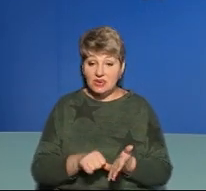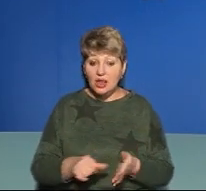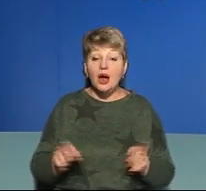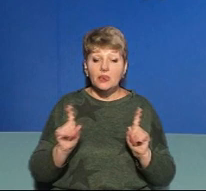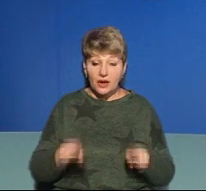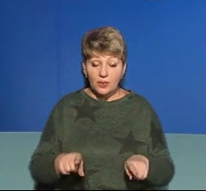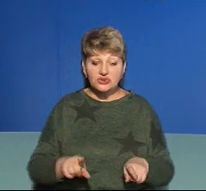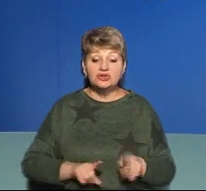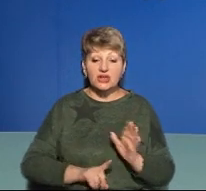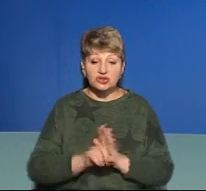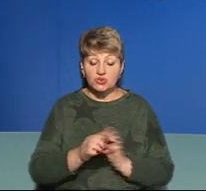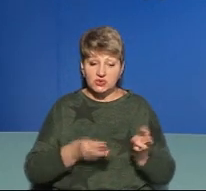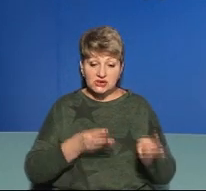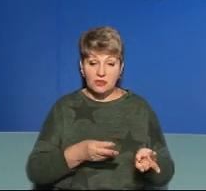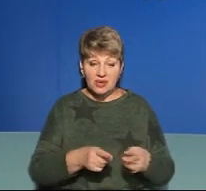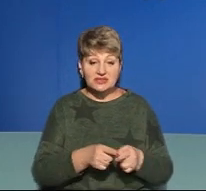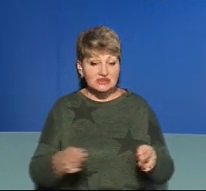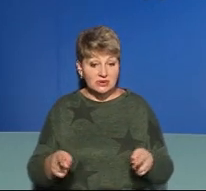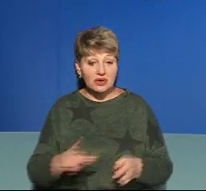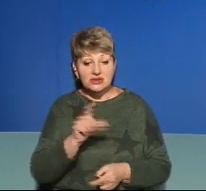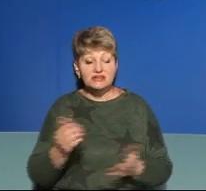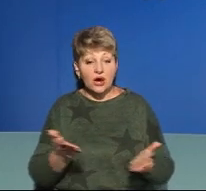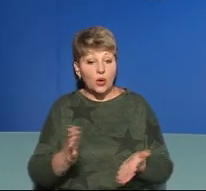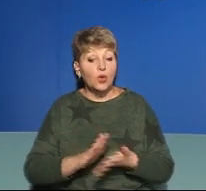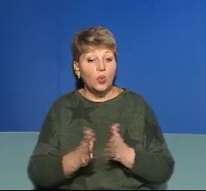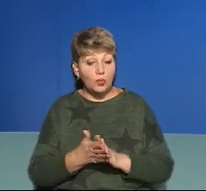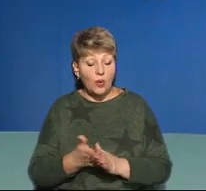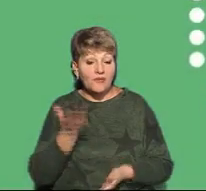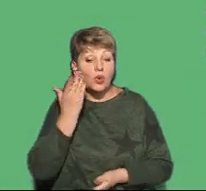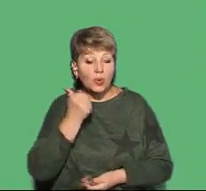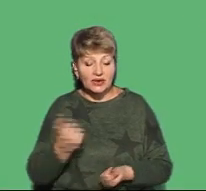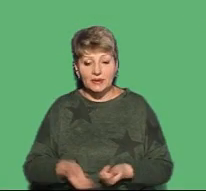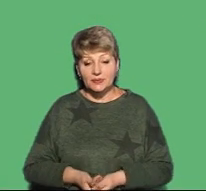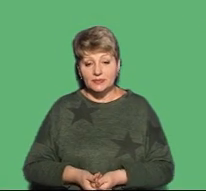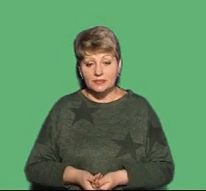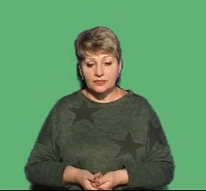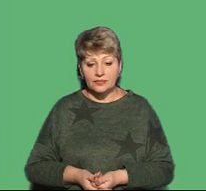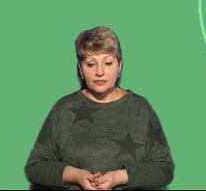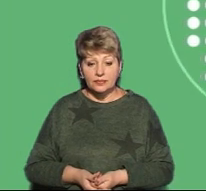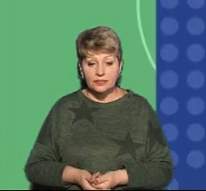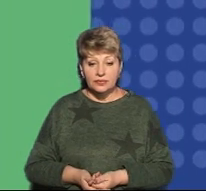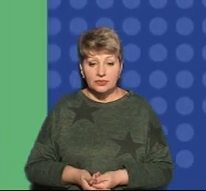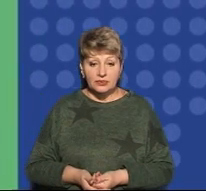таки розпочнеться опалювальний сезон. За якої умови і коли?